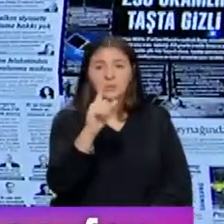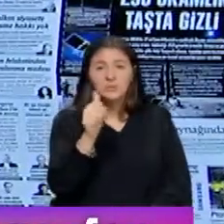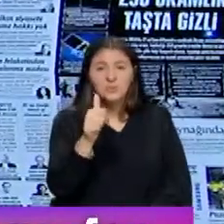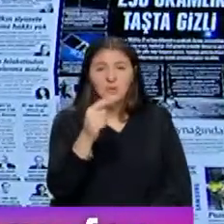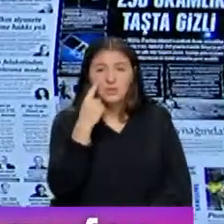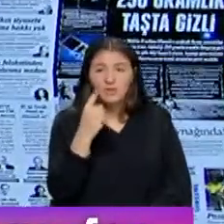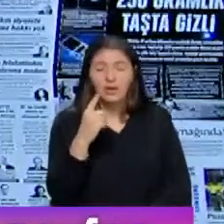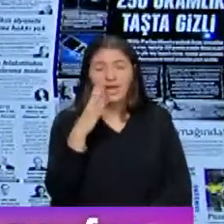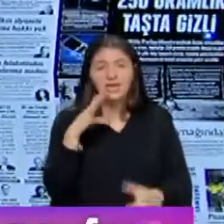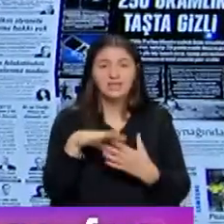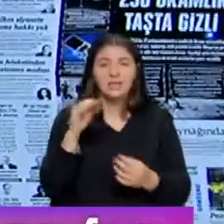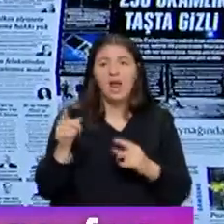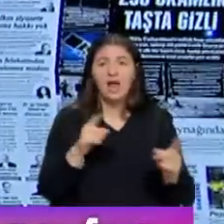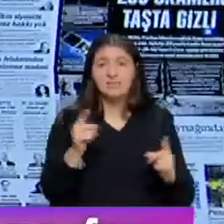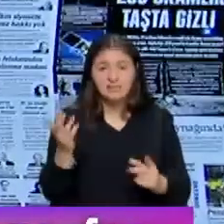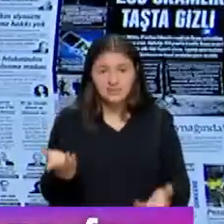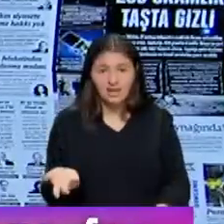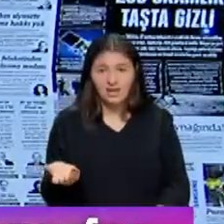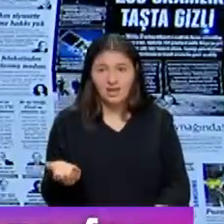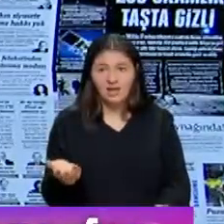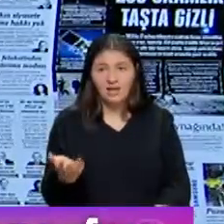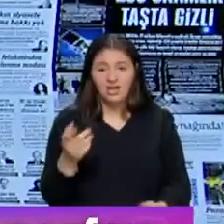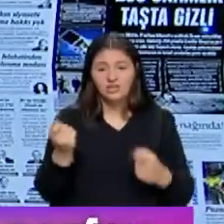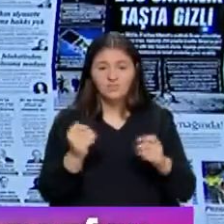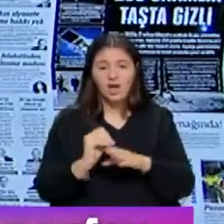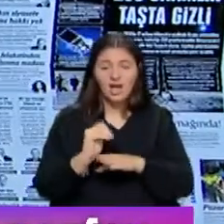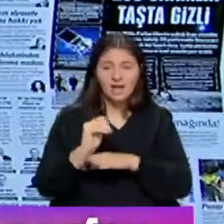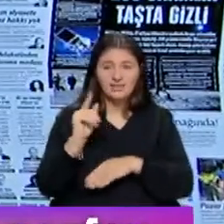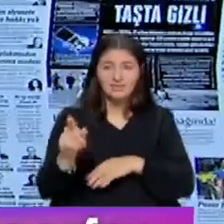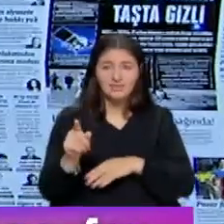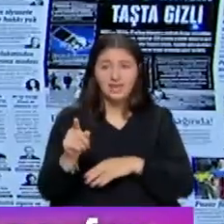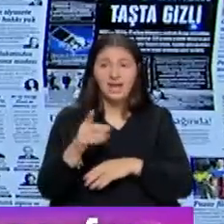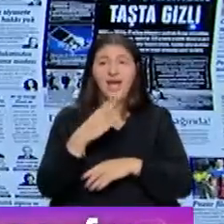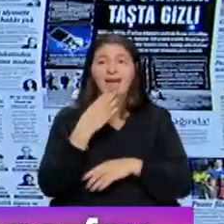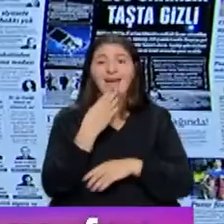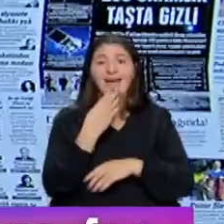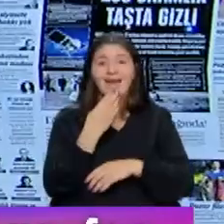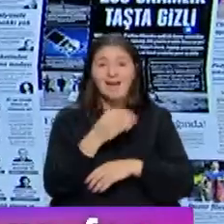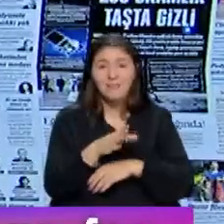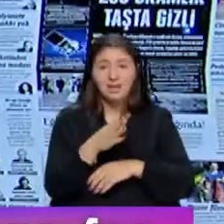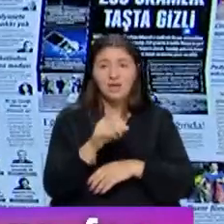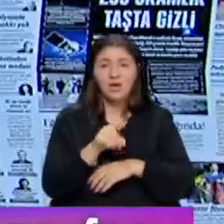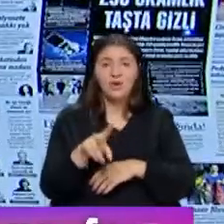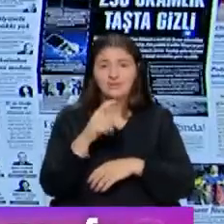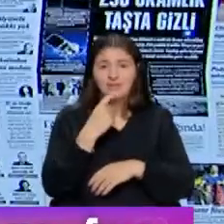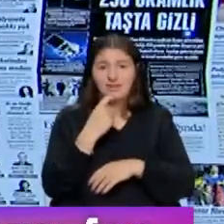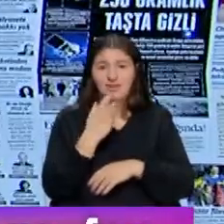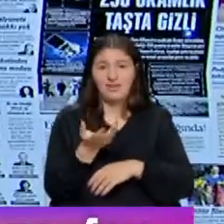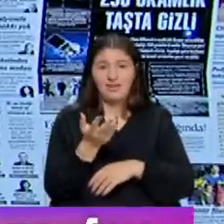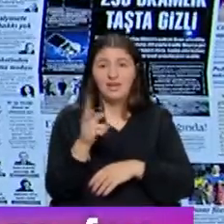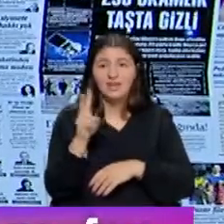gün arayla insanlığın arasına Çalışma Hayatında emeklilikte 17 yıl